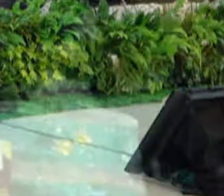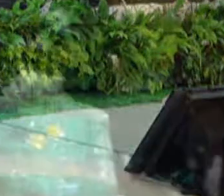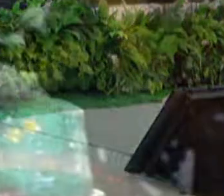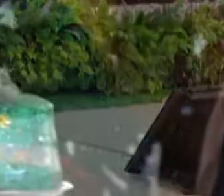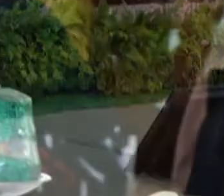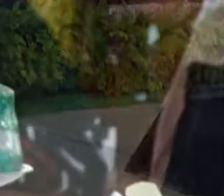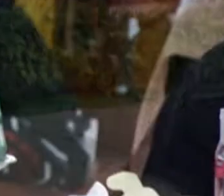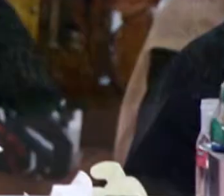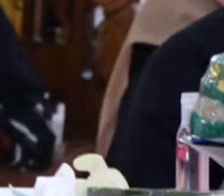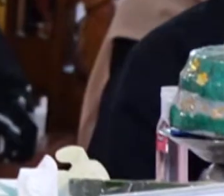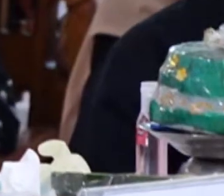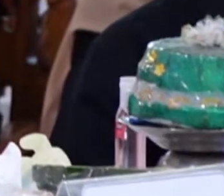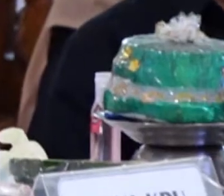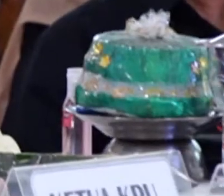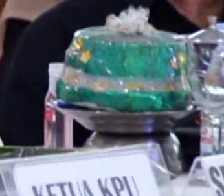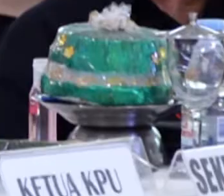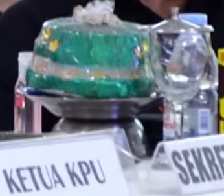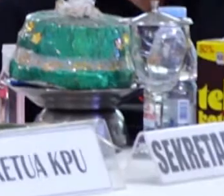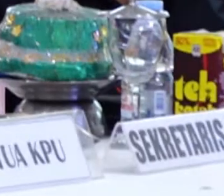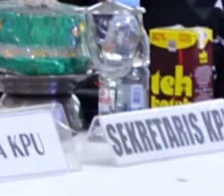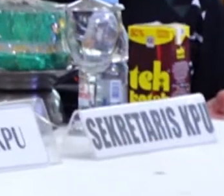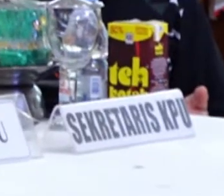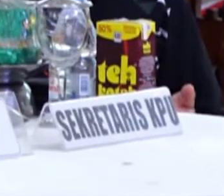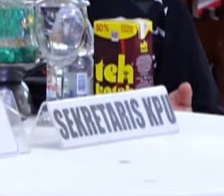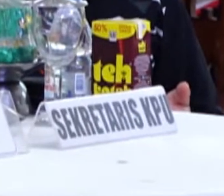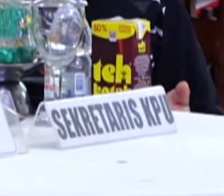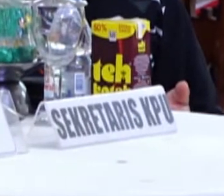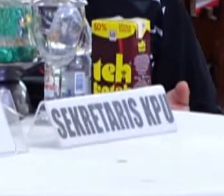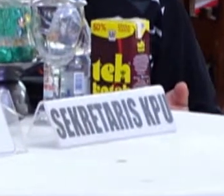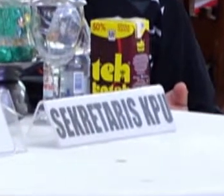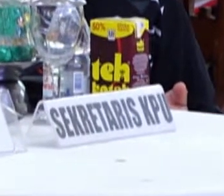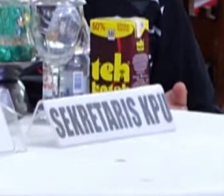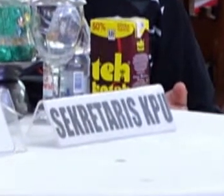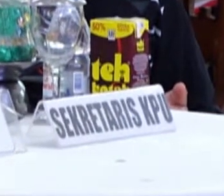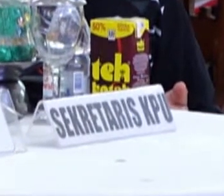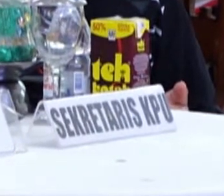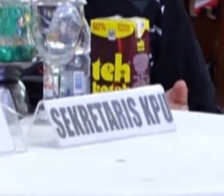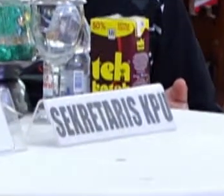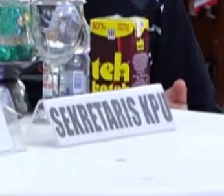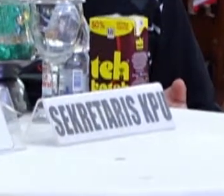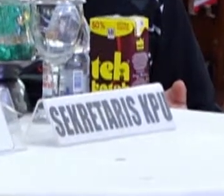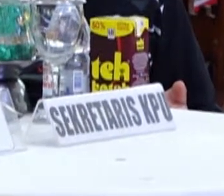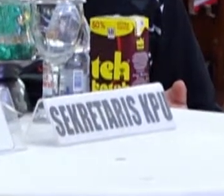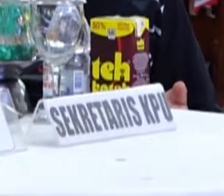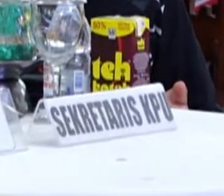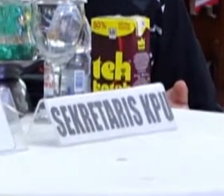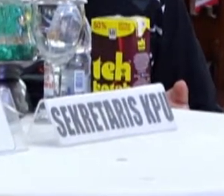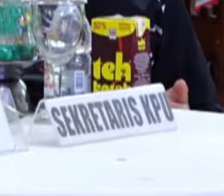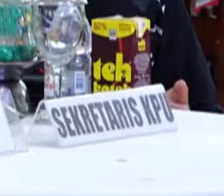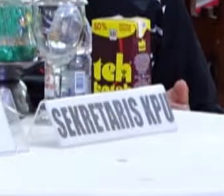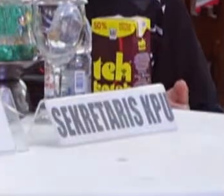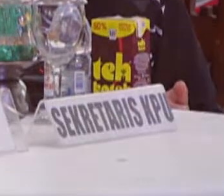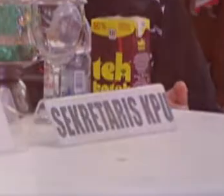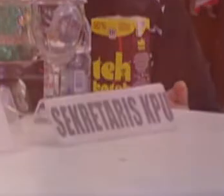agama. Ya Allah, ya Tuhan kami, akhirnya kami bisa berharap bahwa hanya Engkaulah yang akan